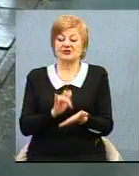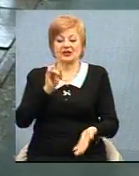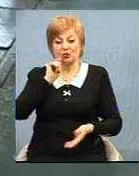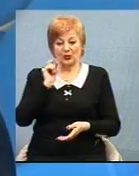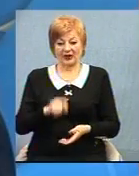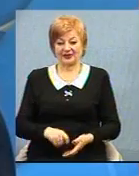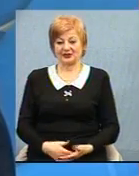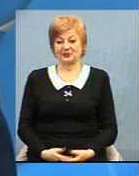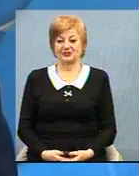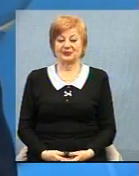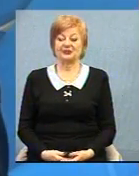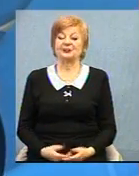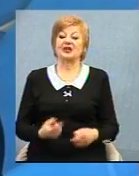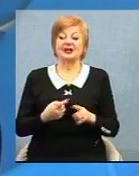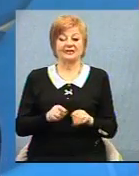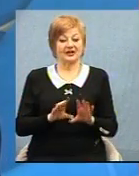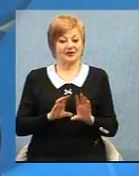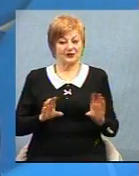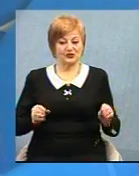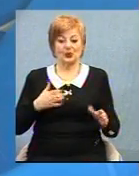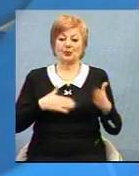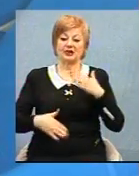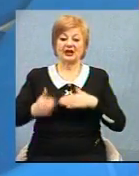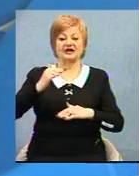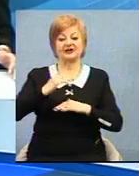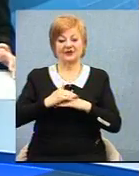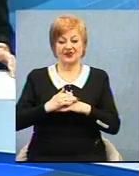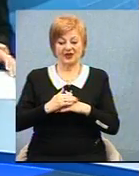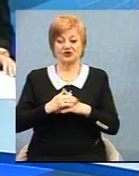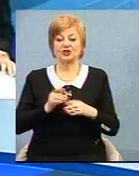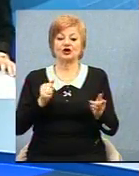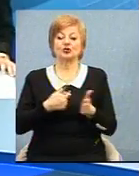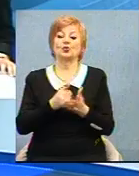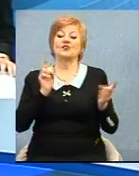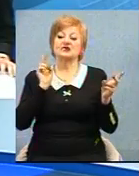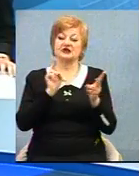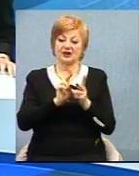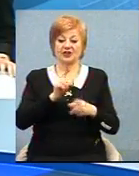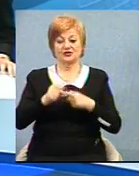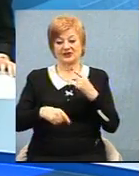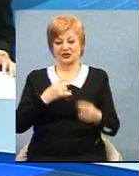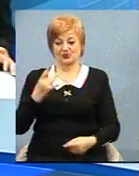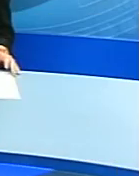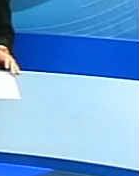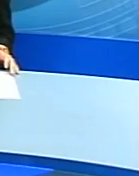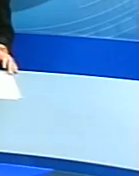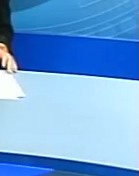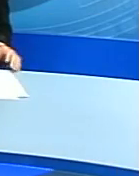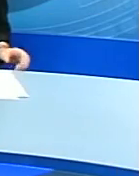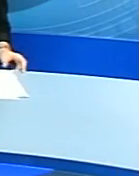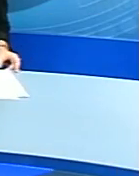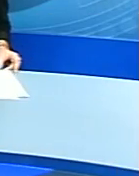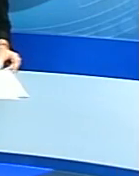України. На цьому все. Приємного вам вечора. І до зустрічі у наступному випуску «Телекур'єра».